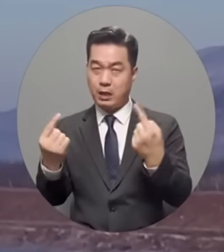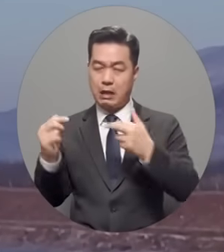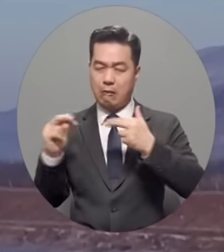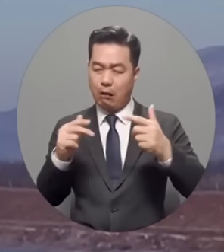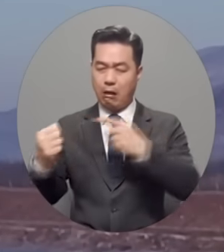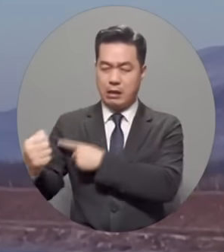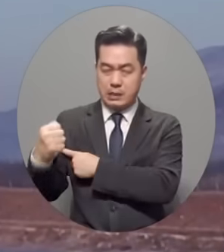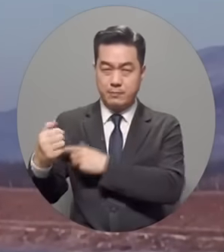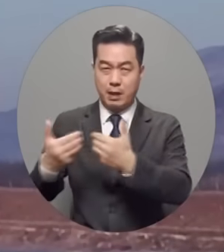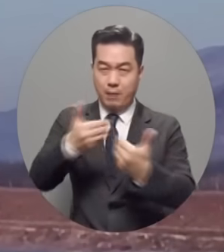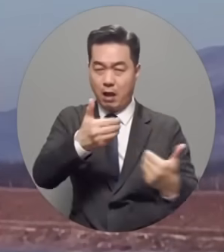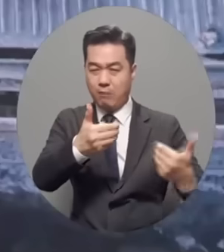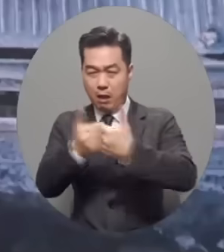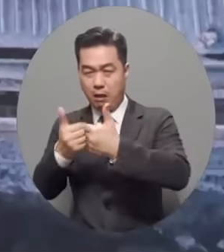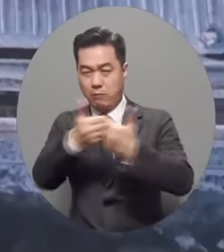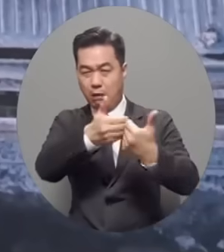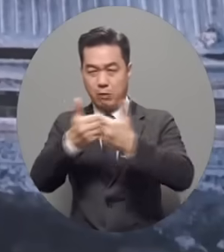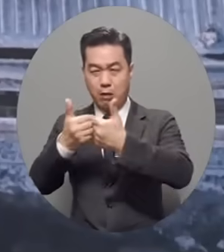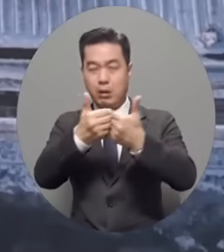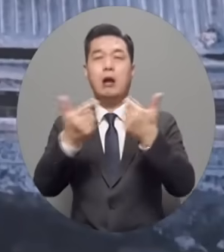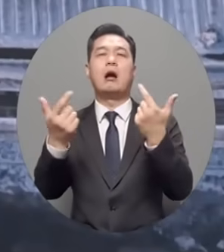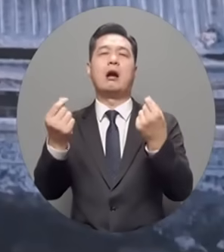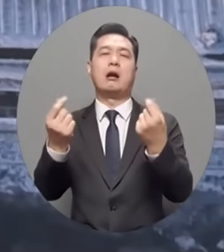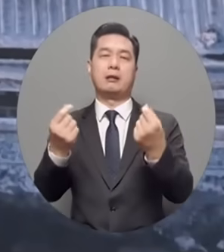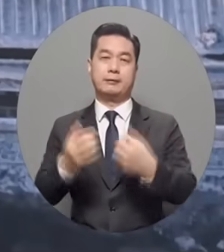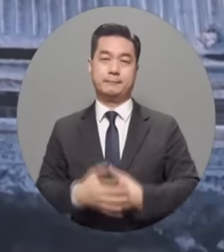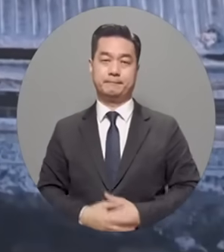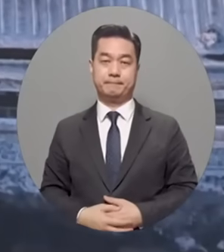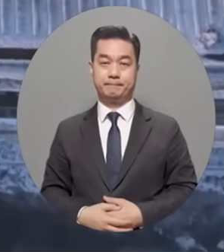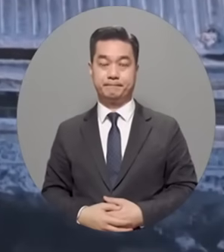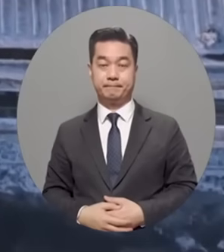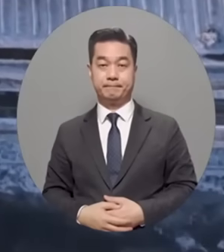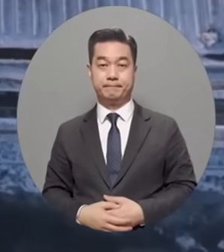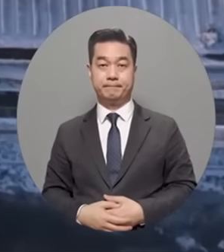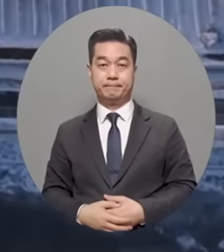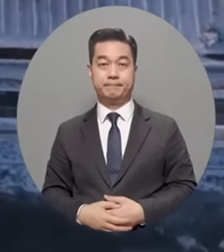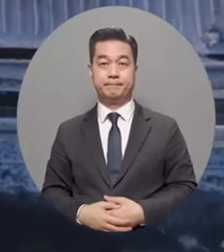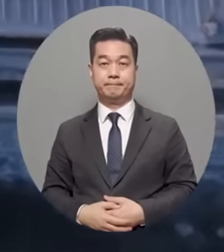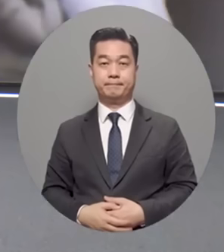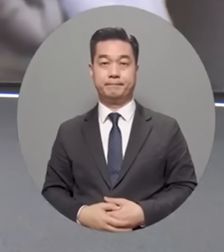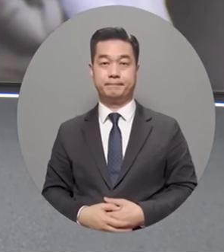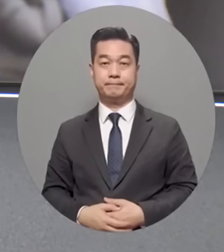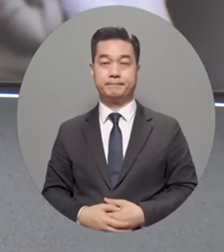국면이 계속될 것으로 보입니다. MBC 뉴스 송희평입니다.